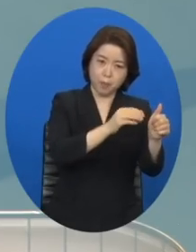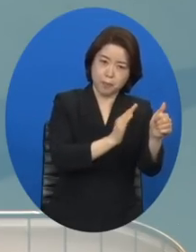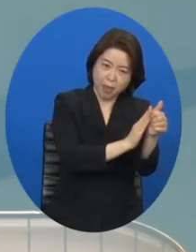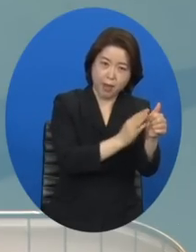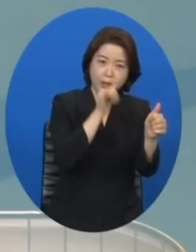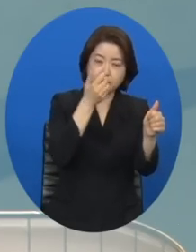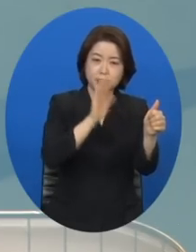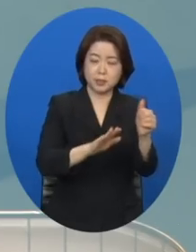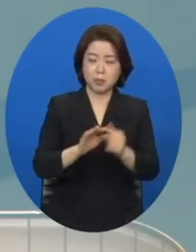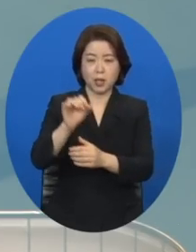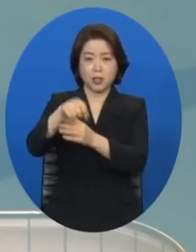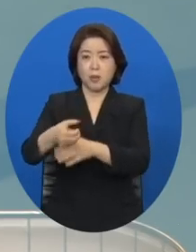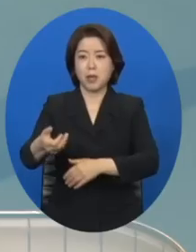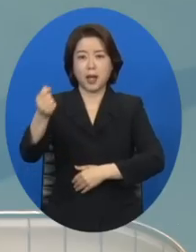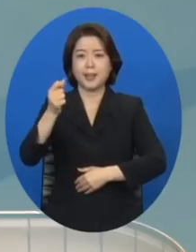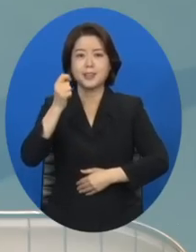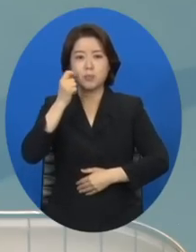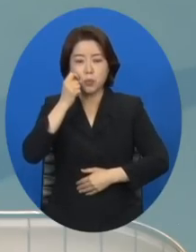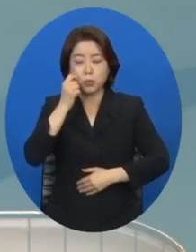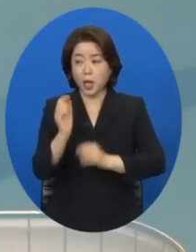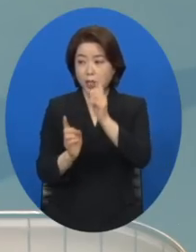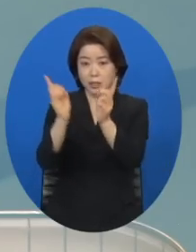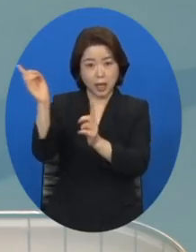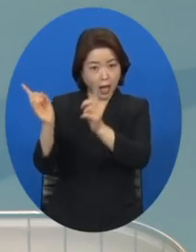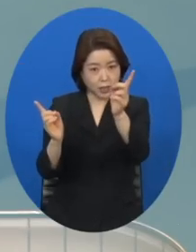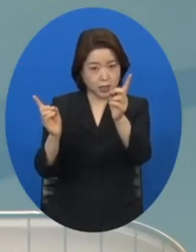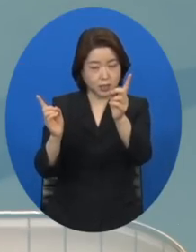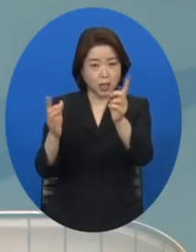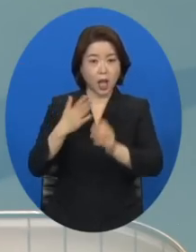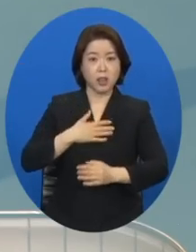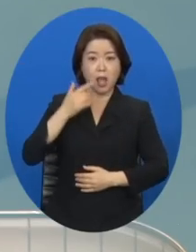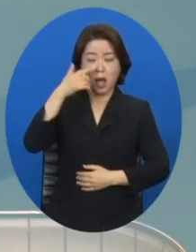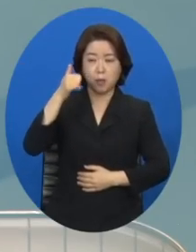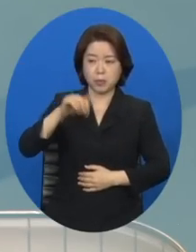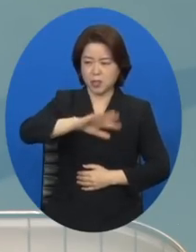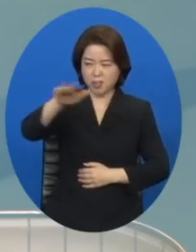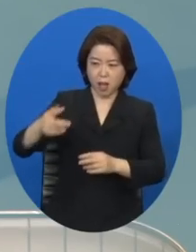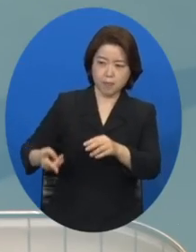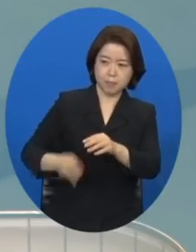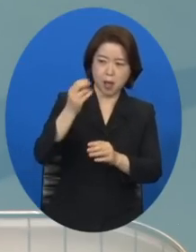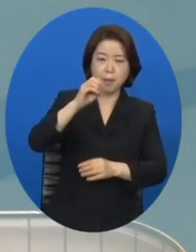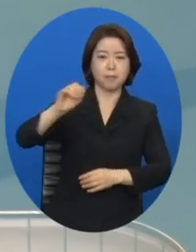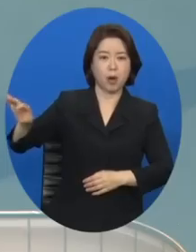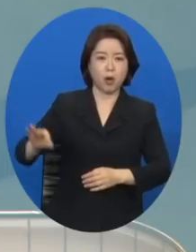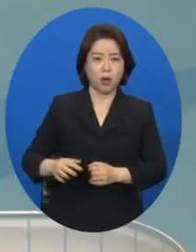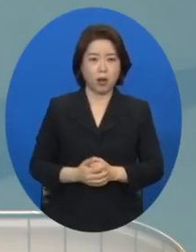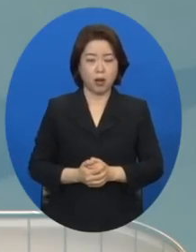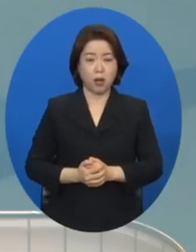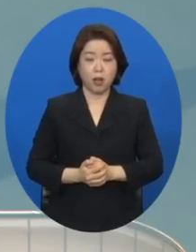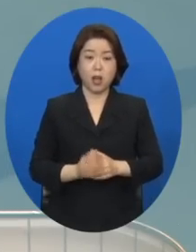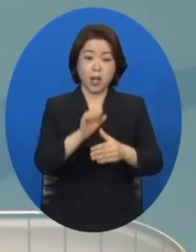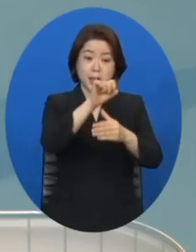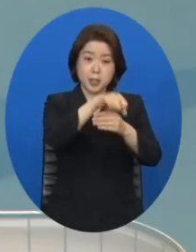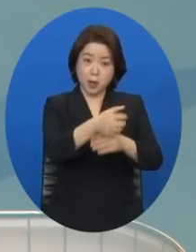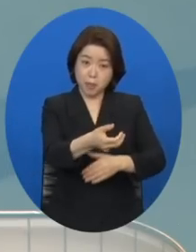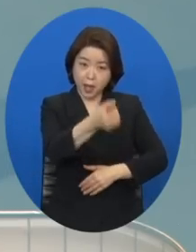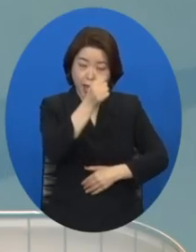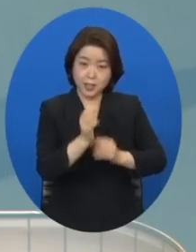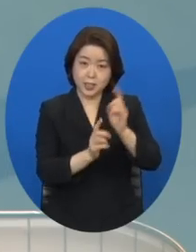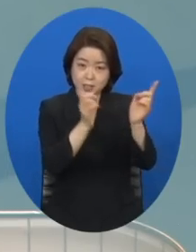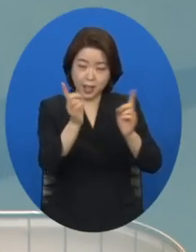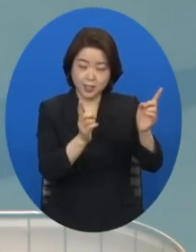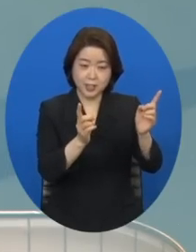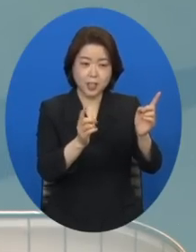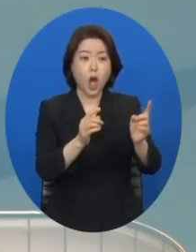열매를 맺지 못하는 가지는 아버지께서 다 잘라 버리시고 열매를 맺는 가지는 더 많은 열매를 맺게